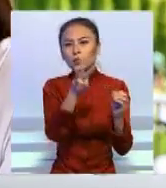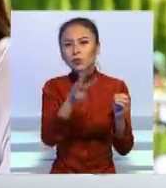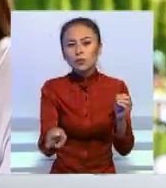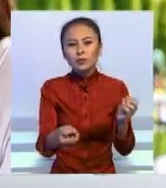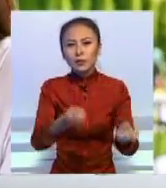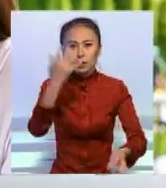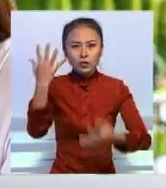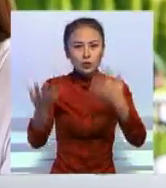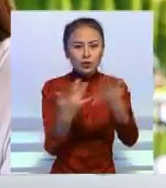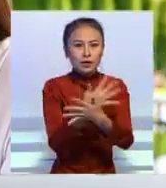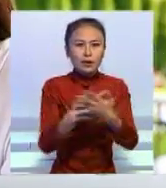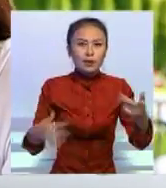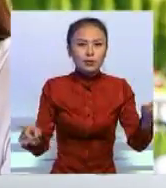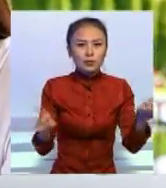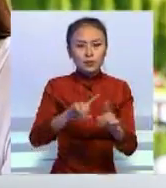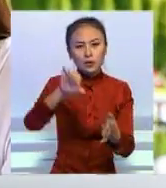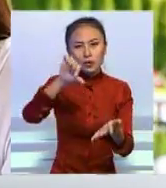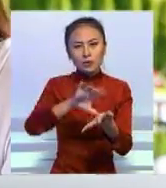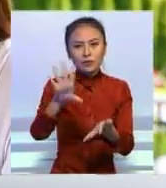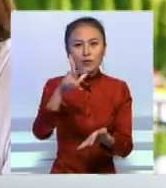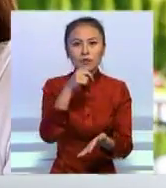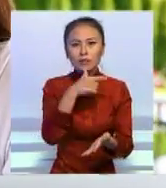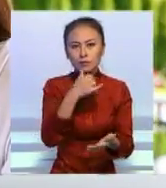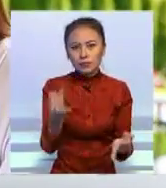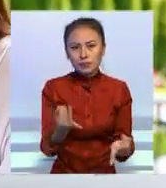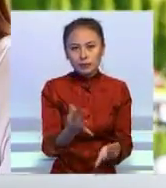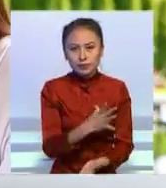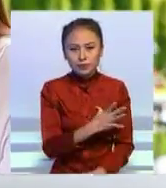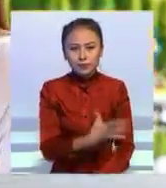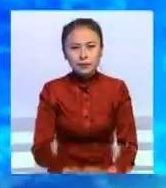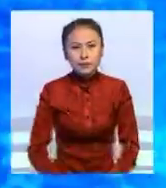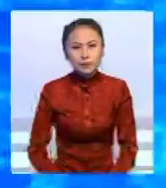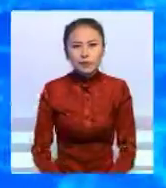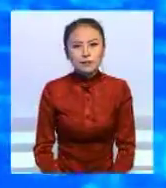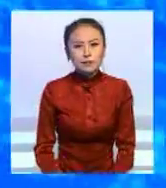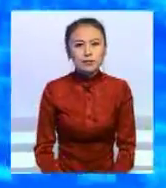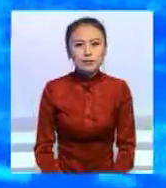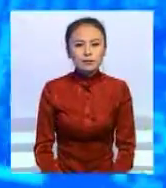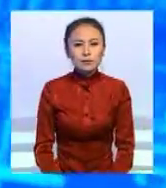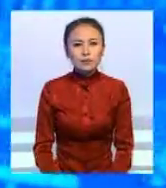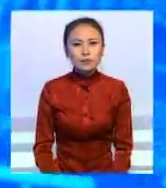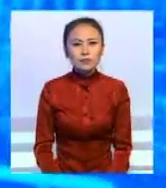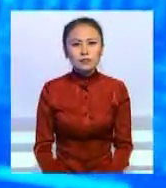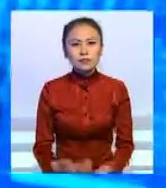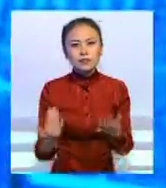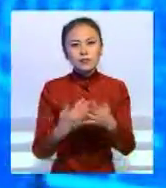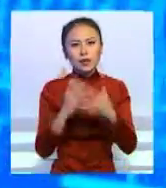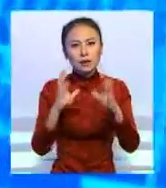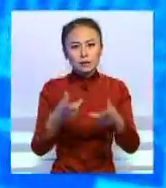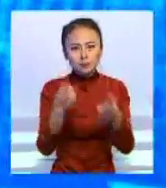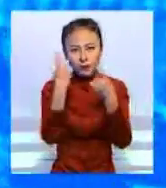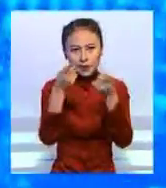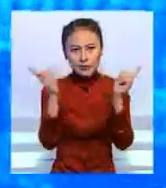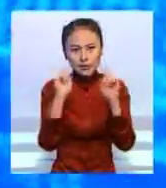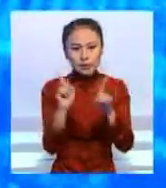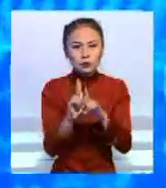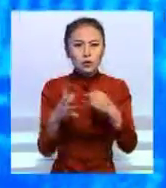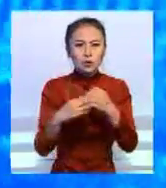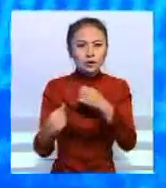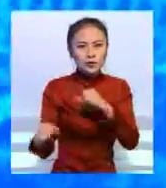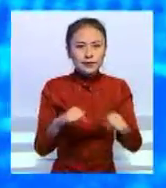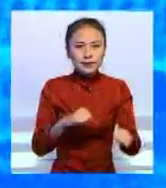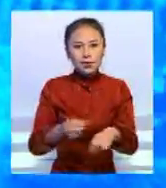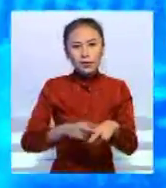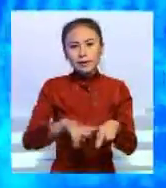от шашуда қатысушылардың таңданысын тудырды. Жахан жаңалықтары. Мексикада жойқын